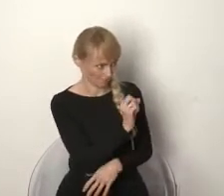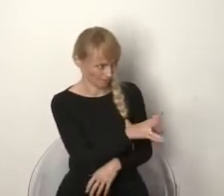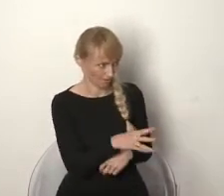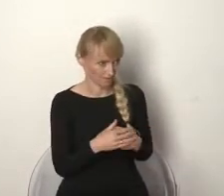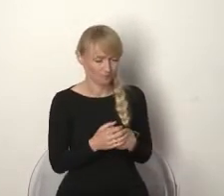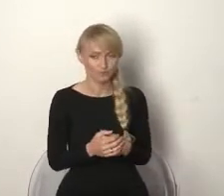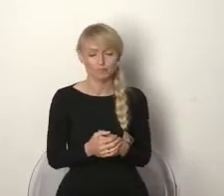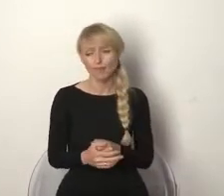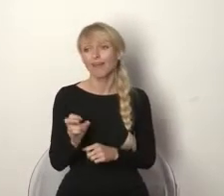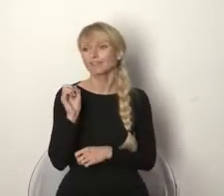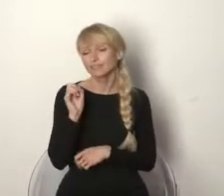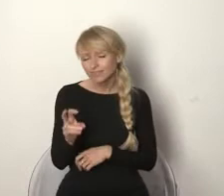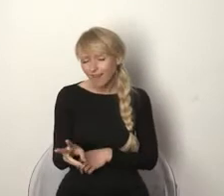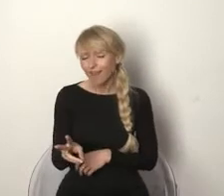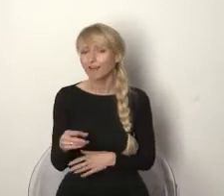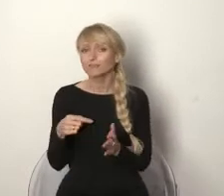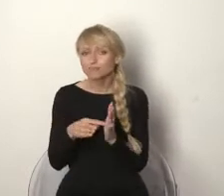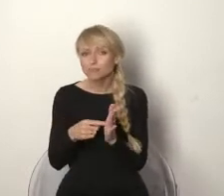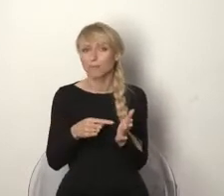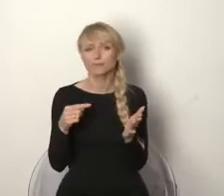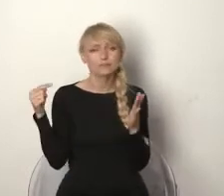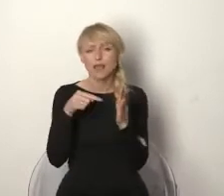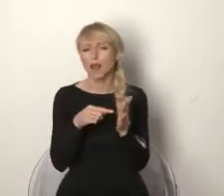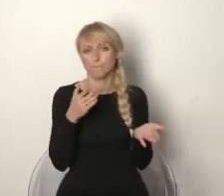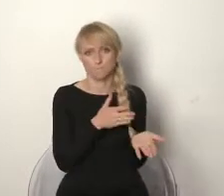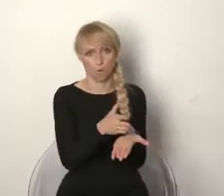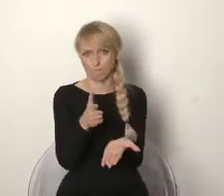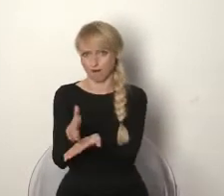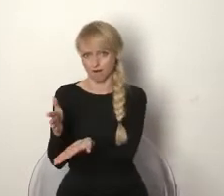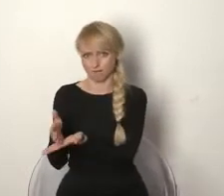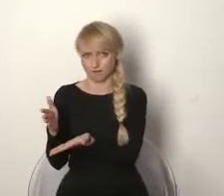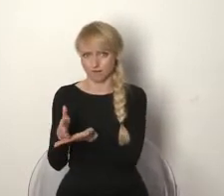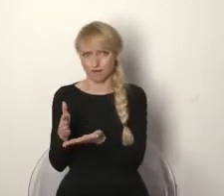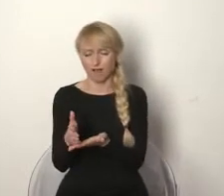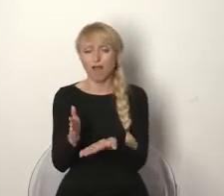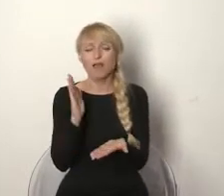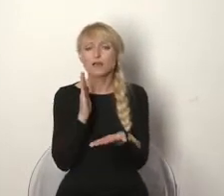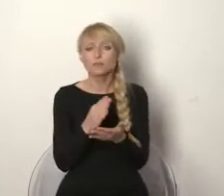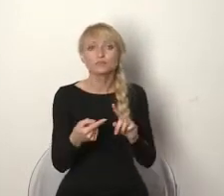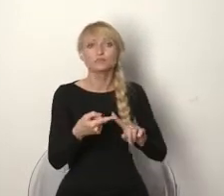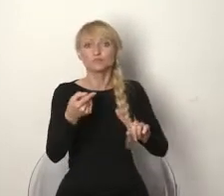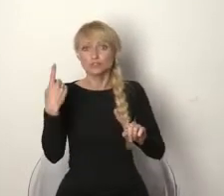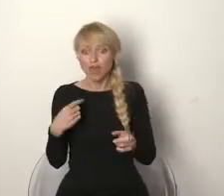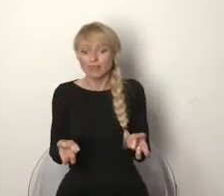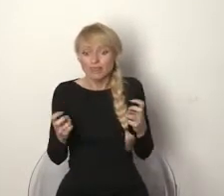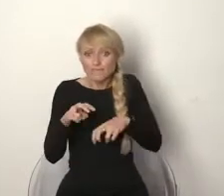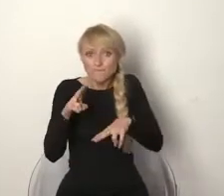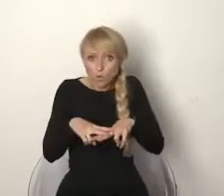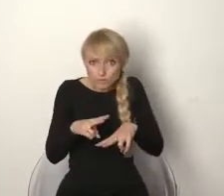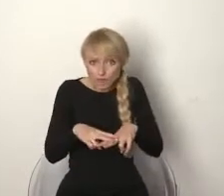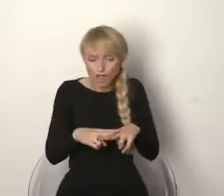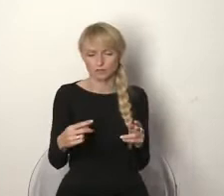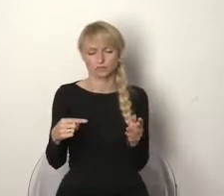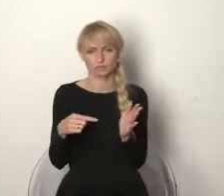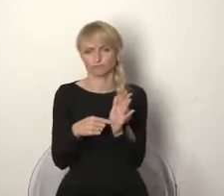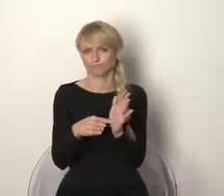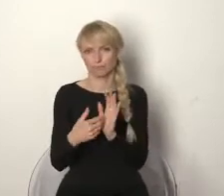to pomaganie w różnej formie było w firmie obecne jeszcze przed powstaniem fundacji. W naszej